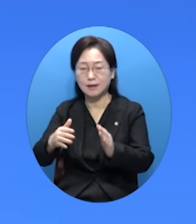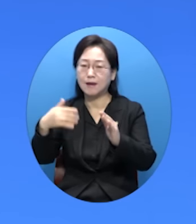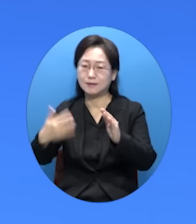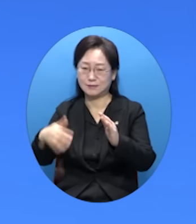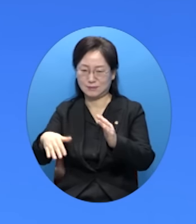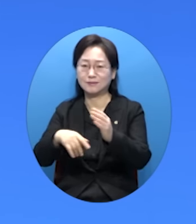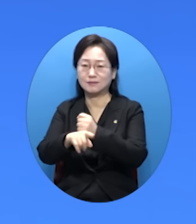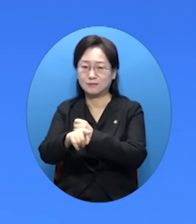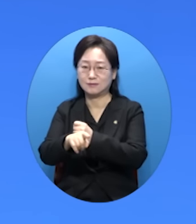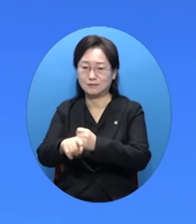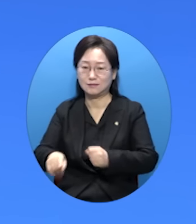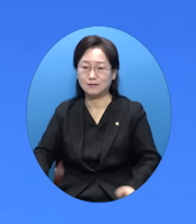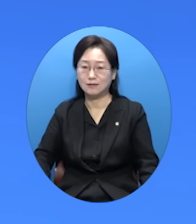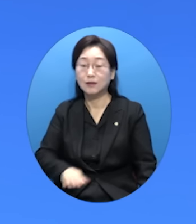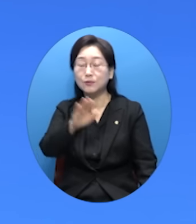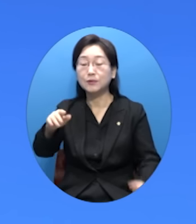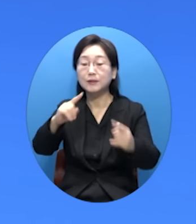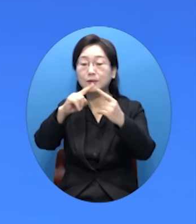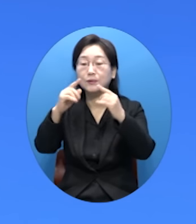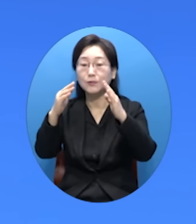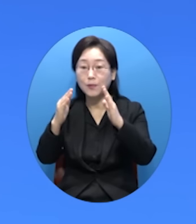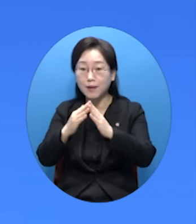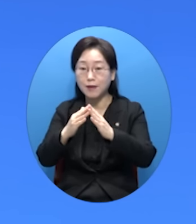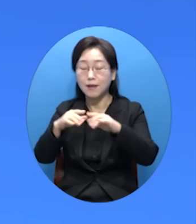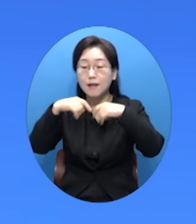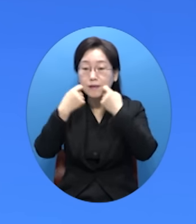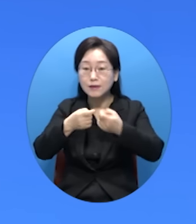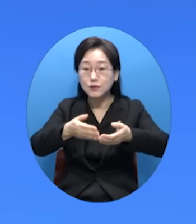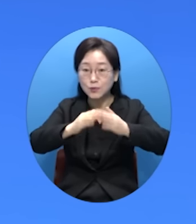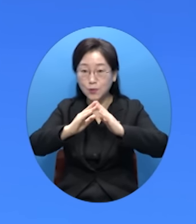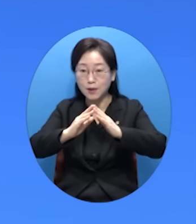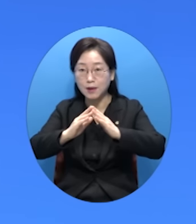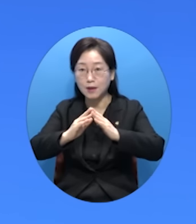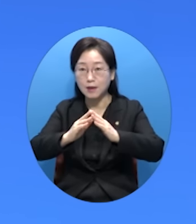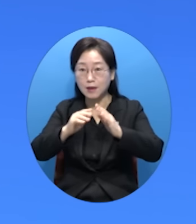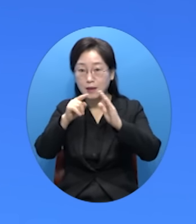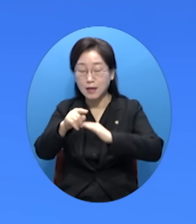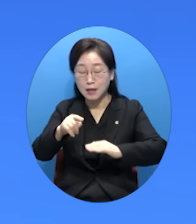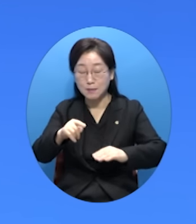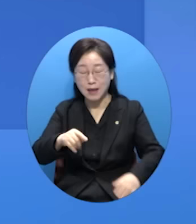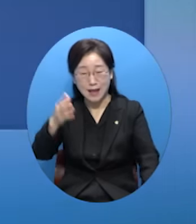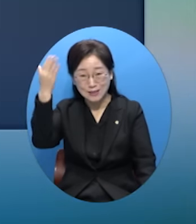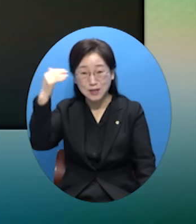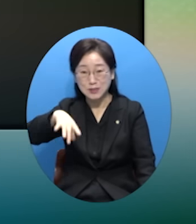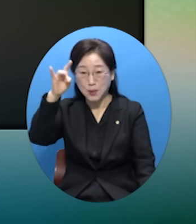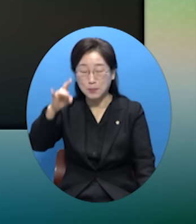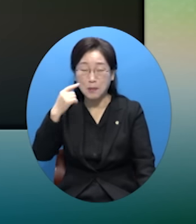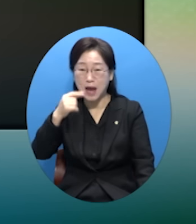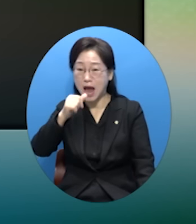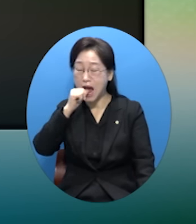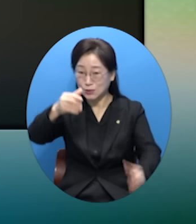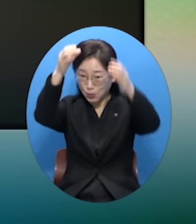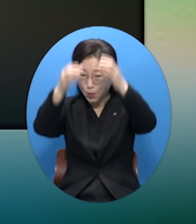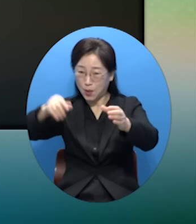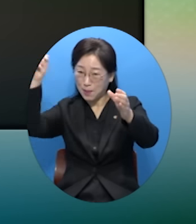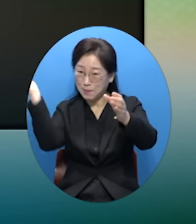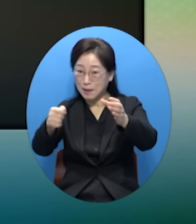말합니다. 우리 교회 개척교회 사진을 쭉 보면 산소통을 치는 우리 최자실 목사님하고 그